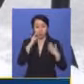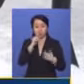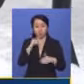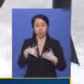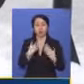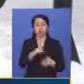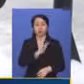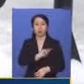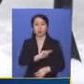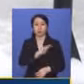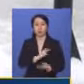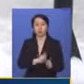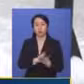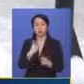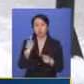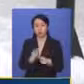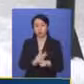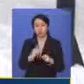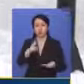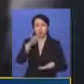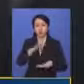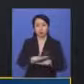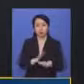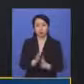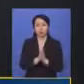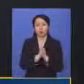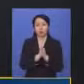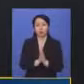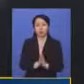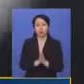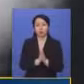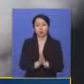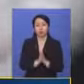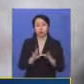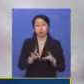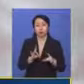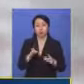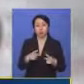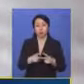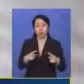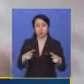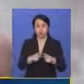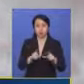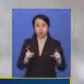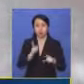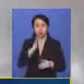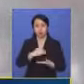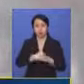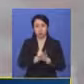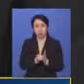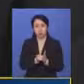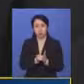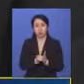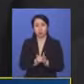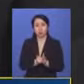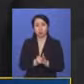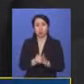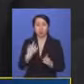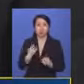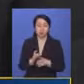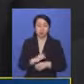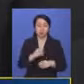представился сотрудником службы безопасности банка и попросил продиктовать реквизиты банковской карты. Якобы были зафиксированы подозрительные